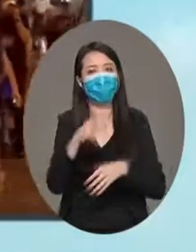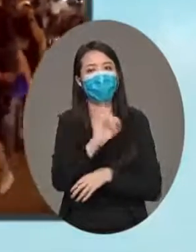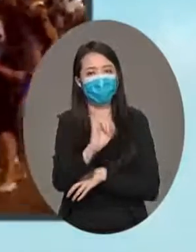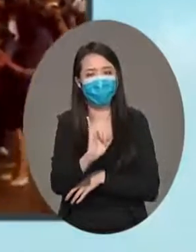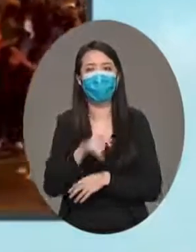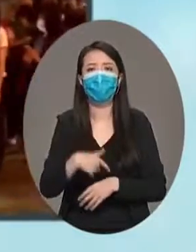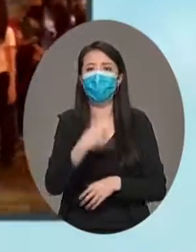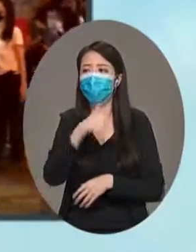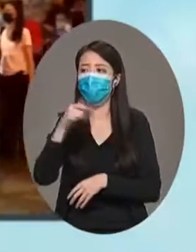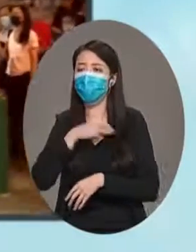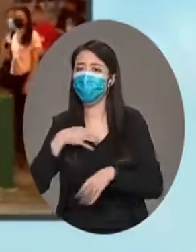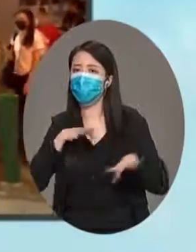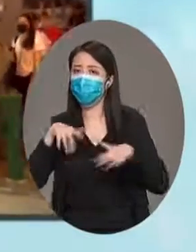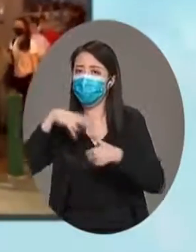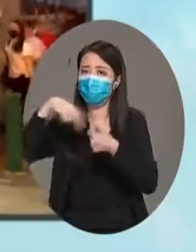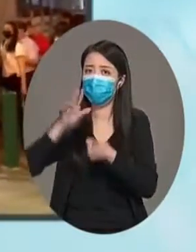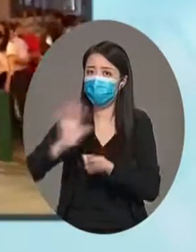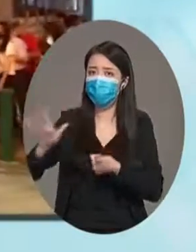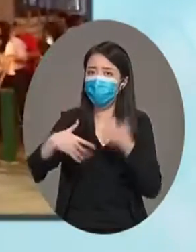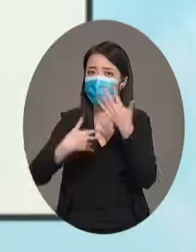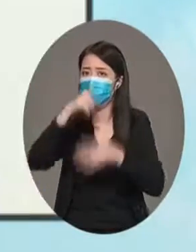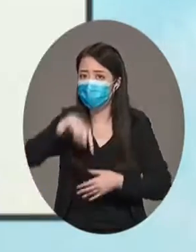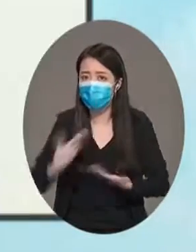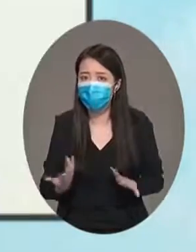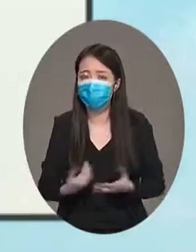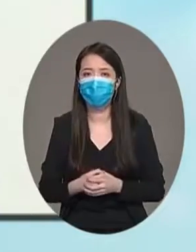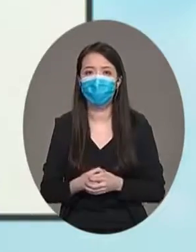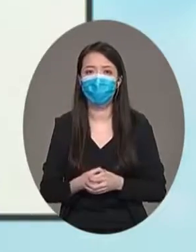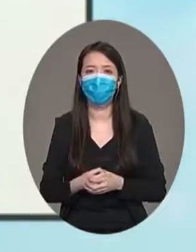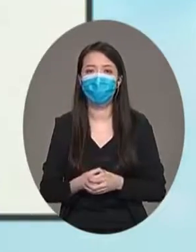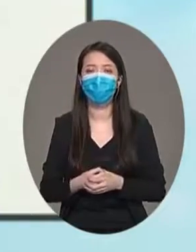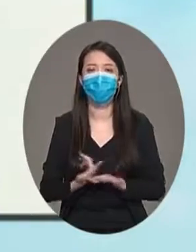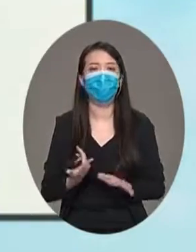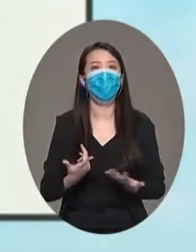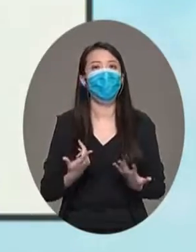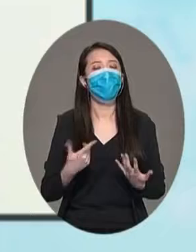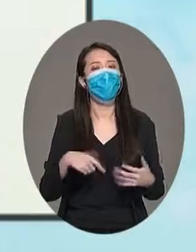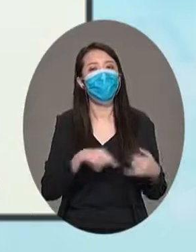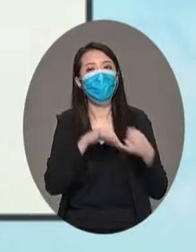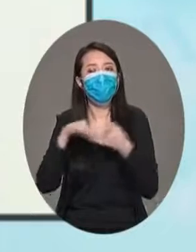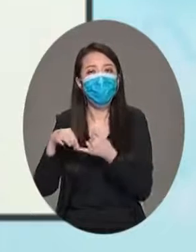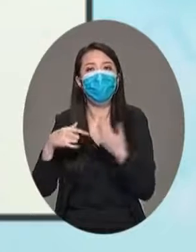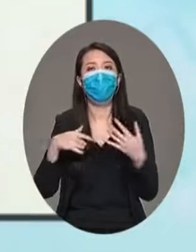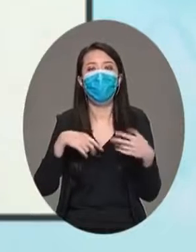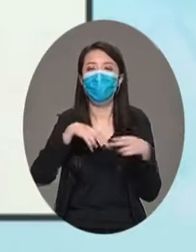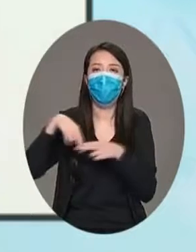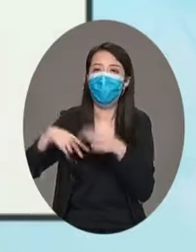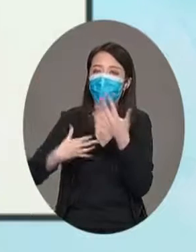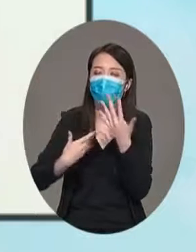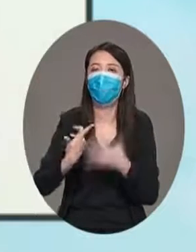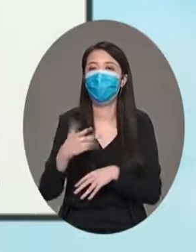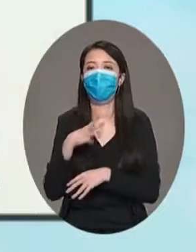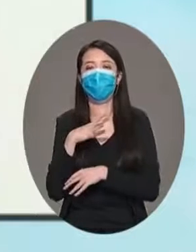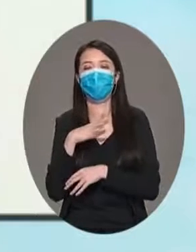幾時可以重啟珠澳免檢疫通關呢？ 会延后到什么时候呢？可能要看一个情况，就是那